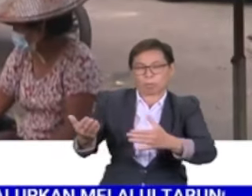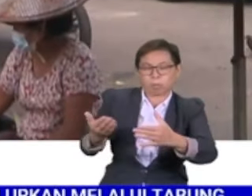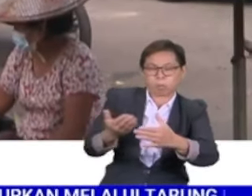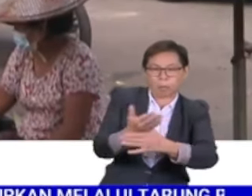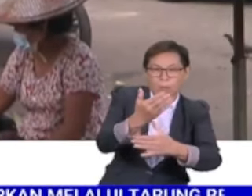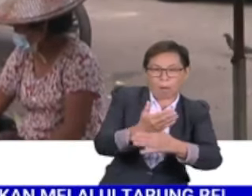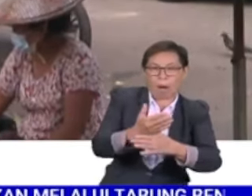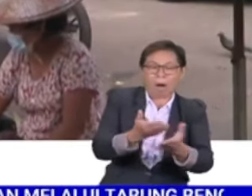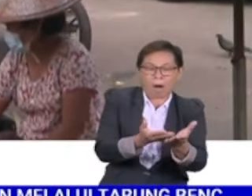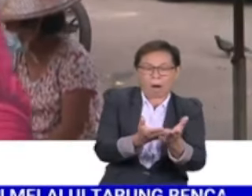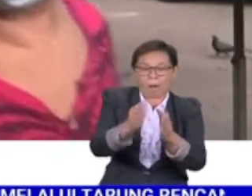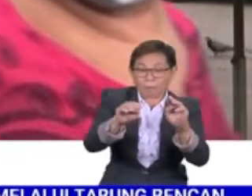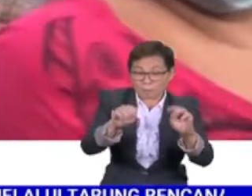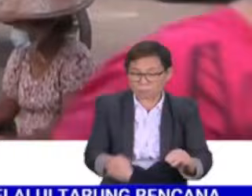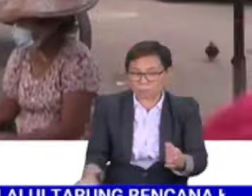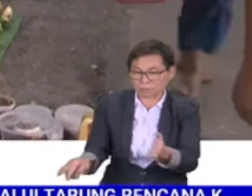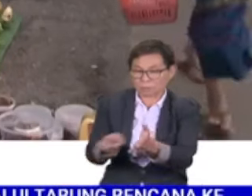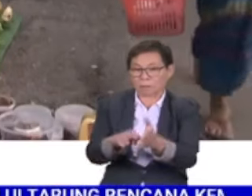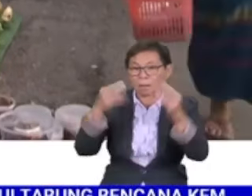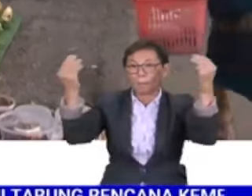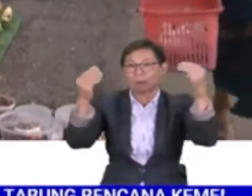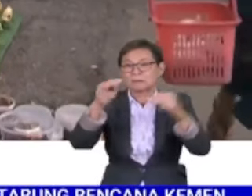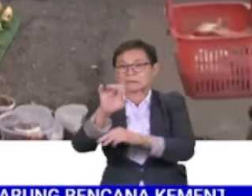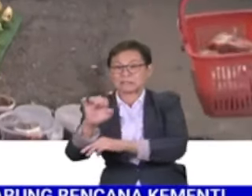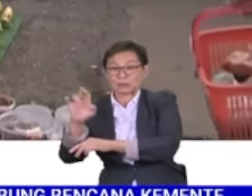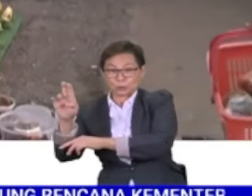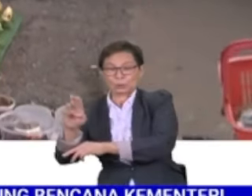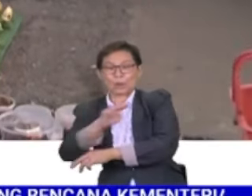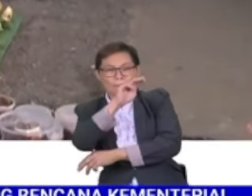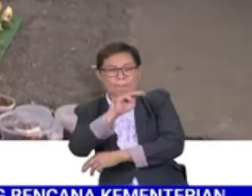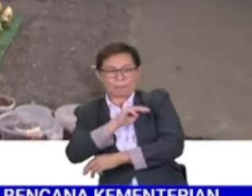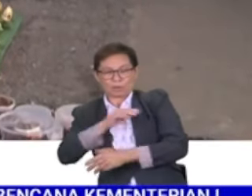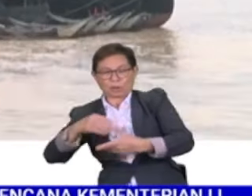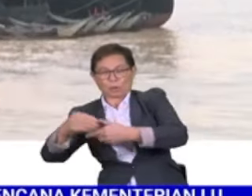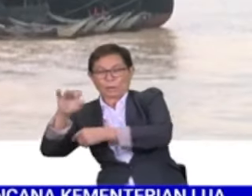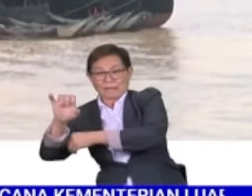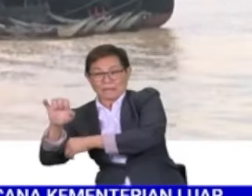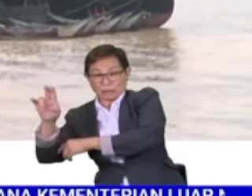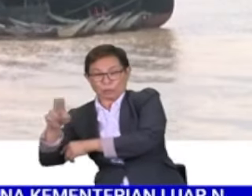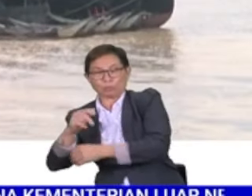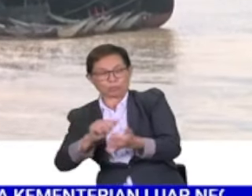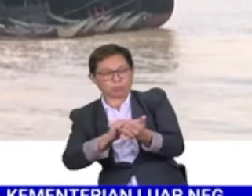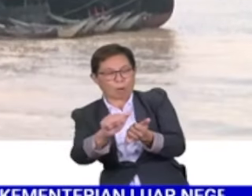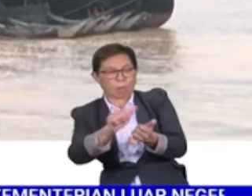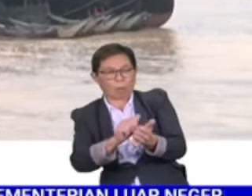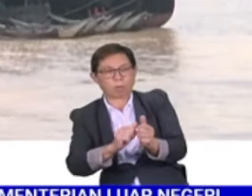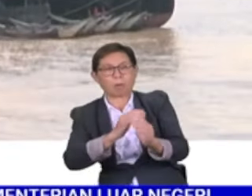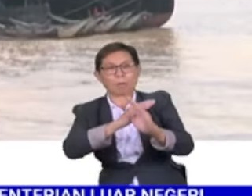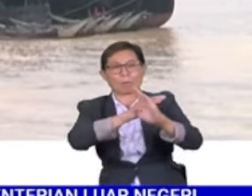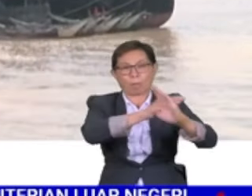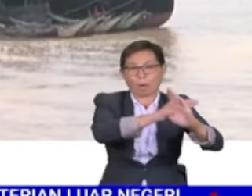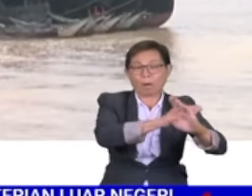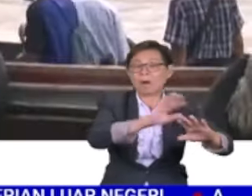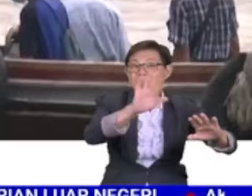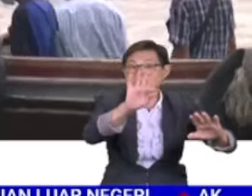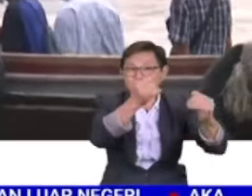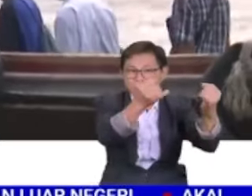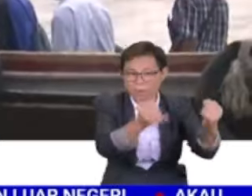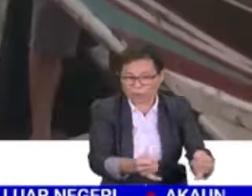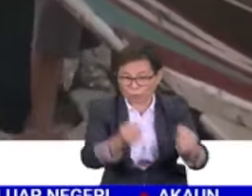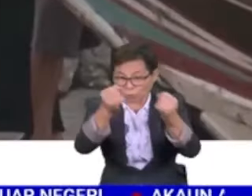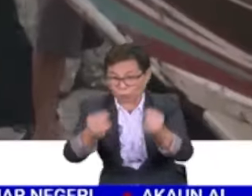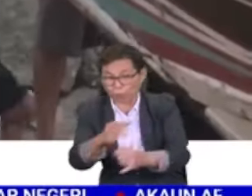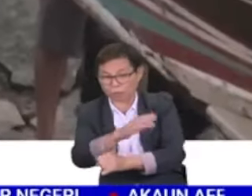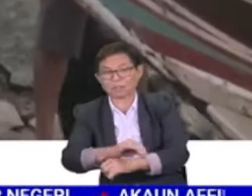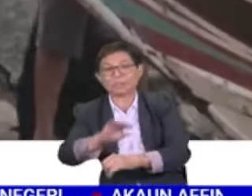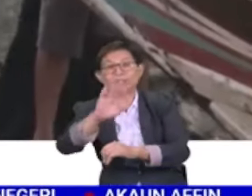asasi manusia. Menurut kenyataan Majlis EU, menteri-menteri luar EU meluluskan sekatan terhadap 9 individu dan